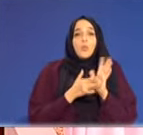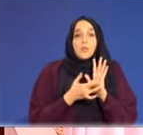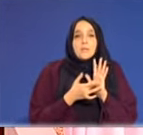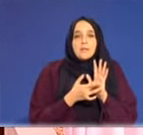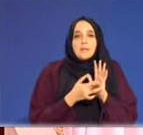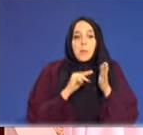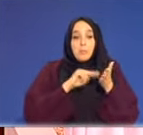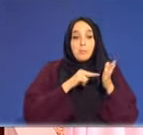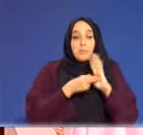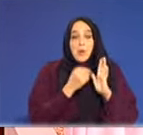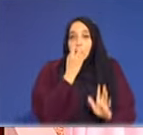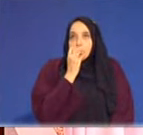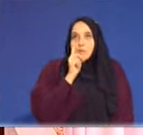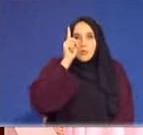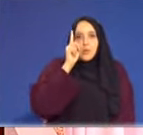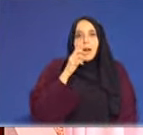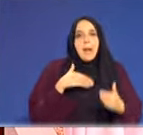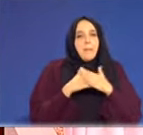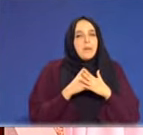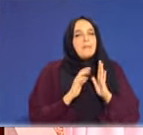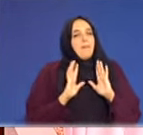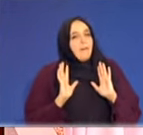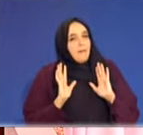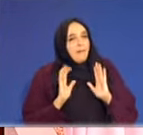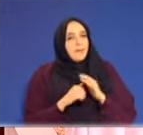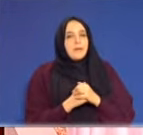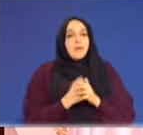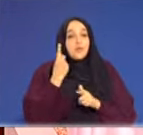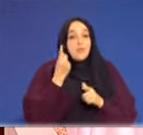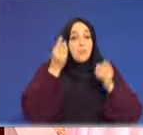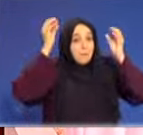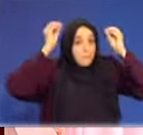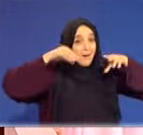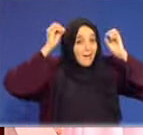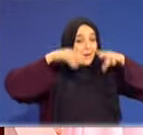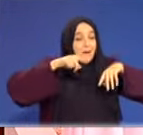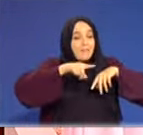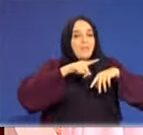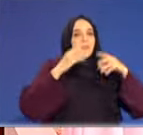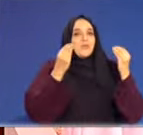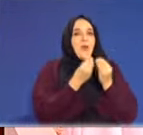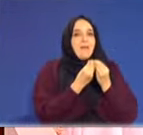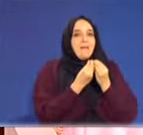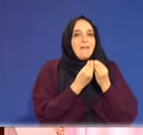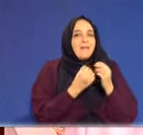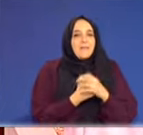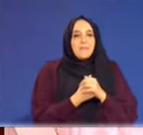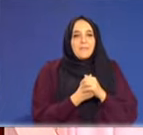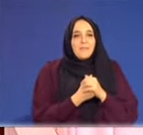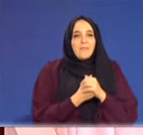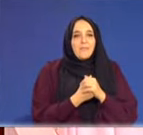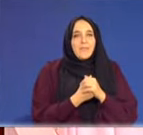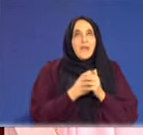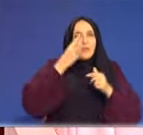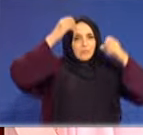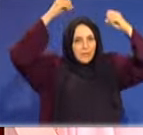العملية، عملية الصلح، أولا ربنا سيبارك في هذا الصلح. نعم. عمل البركة،